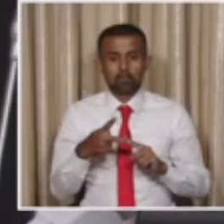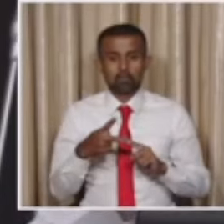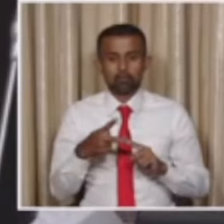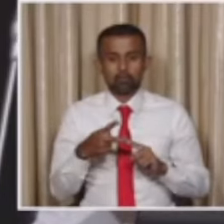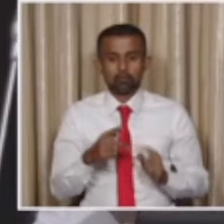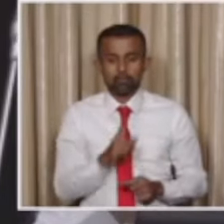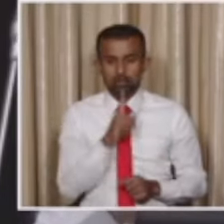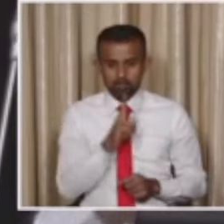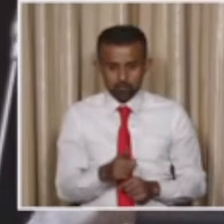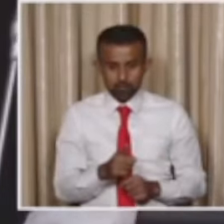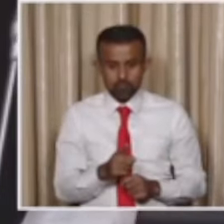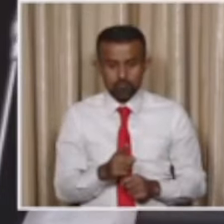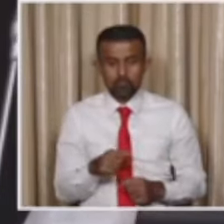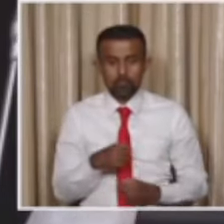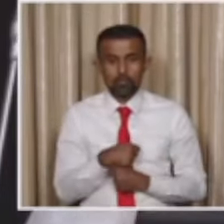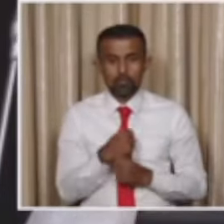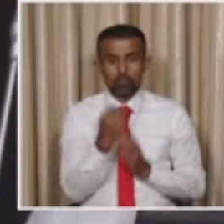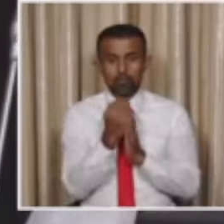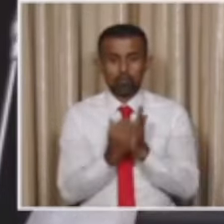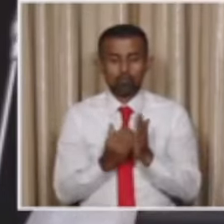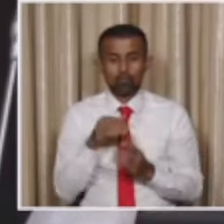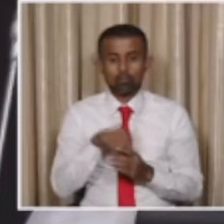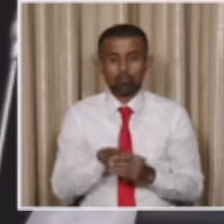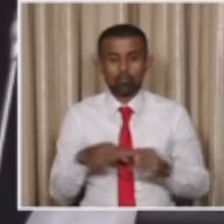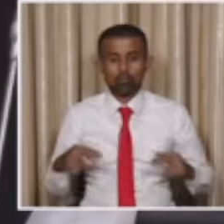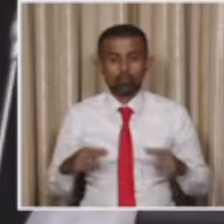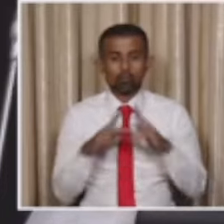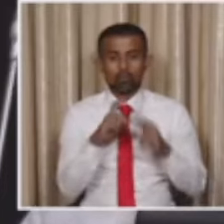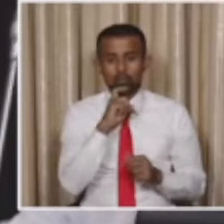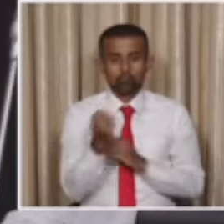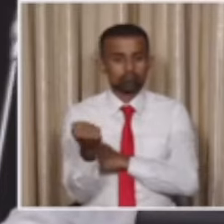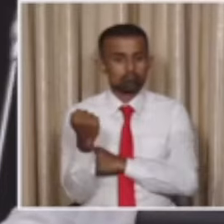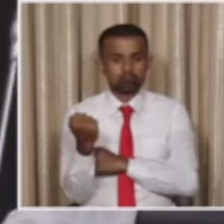නියෝගය මේ ආණ්ඩු ක්‍රම විවස්ථාවටදී ශ්‍රේෂ්ඨාධිකරණයට තියෙන බලයක් නෙවෙයි.